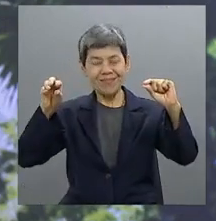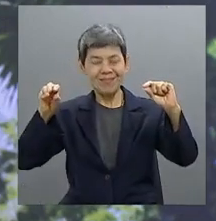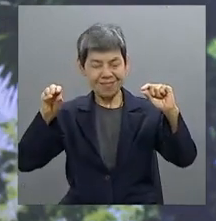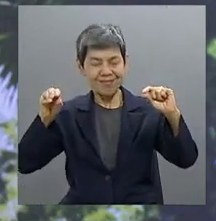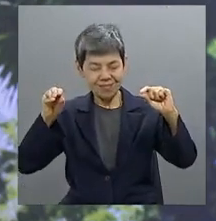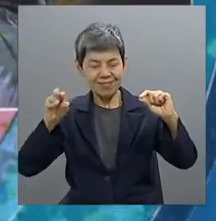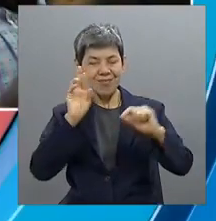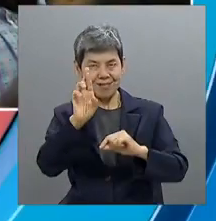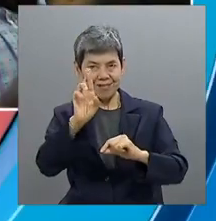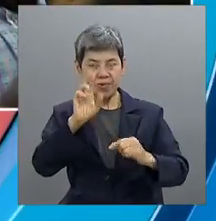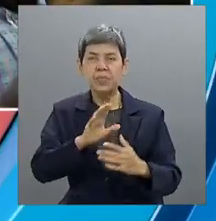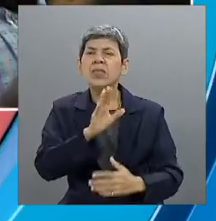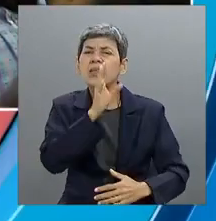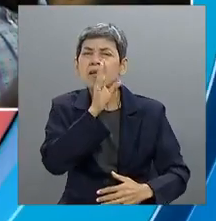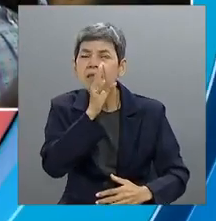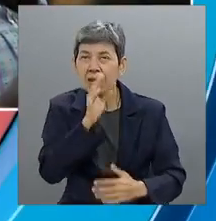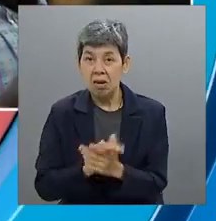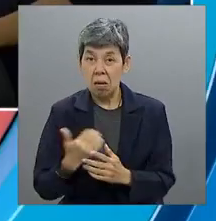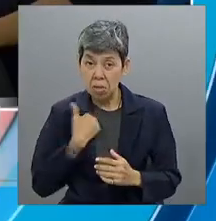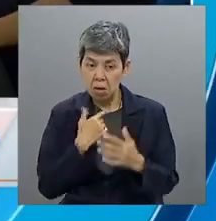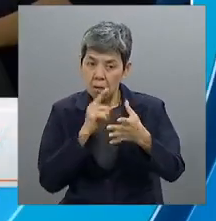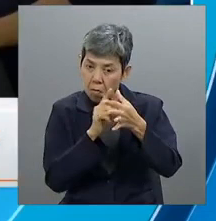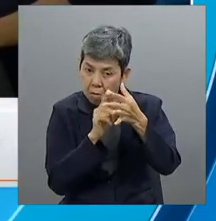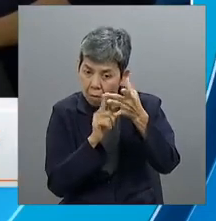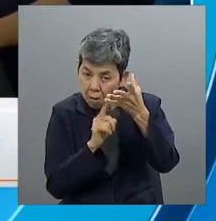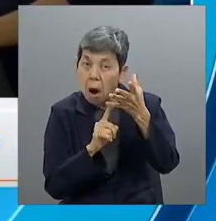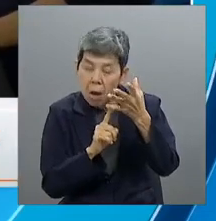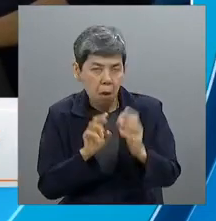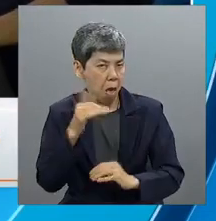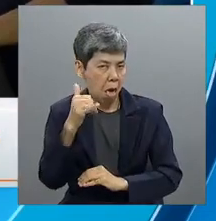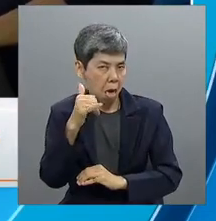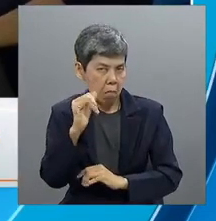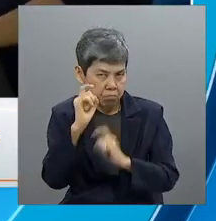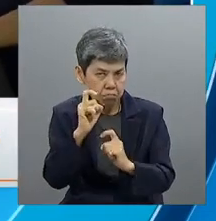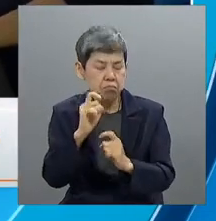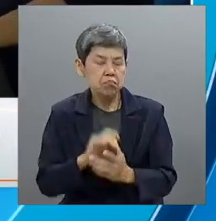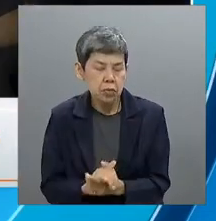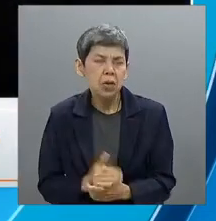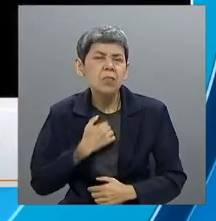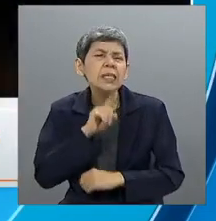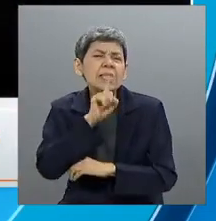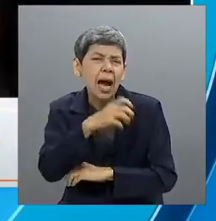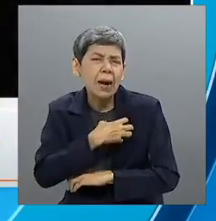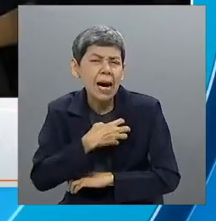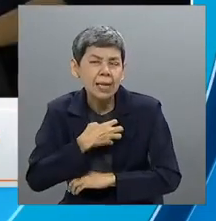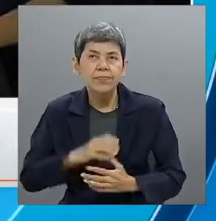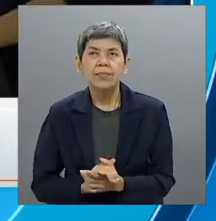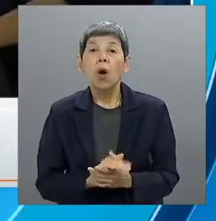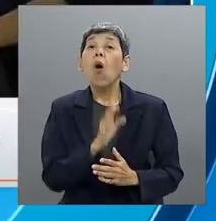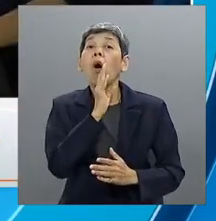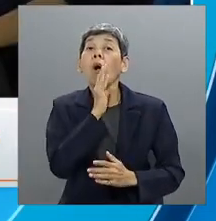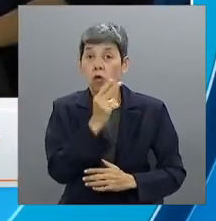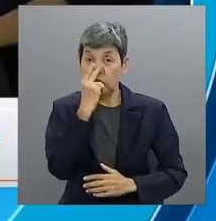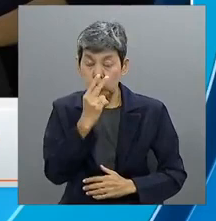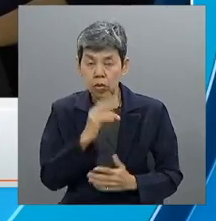นั้นถ้ามีประวัติเหล่านี้หรือว่ามีความเสี่ยงในโอกาสเกิดก็จะเยอะ ผมกำลังจะถามคุณหมอพอดีเลยเพราะว่าถ้าไปดูจากคอมเมนต์ที่คน